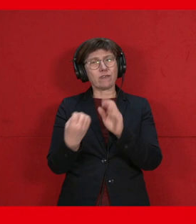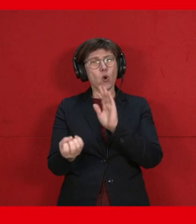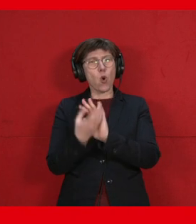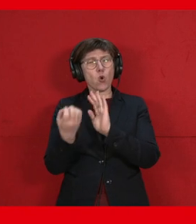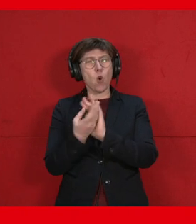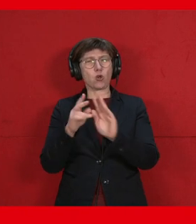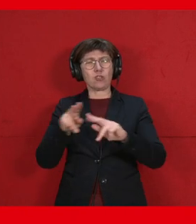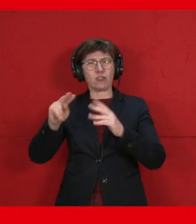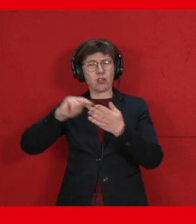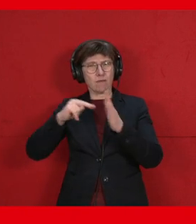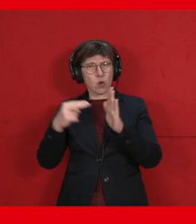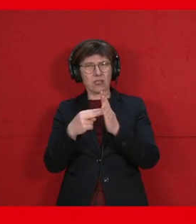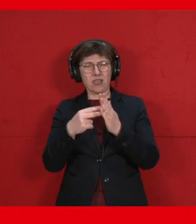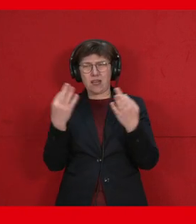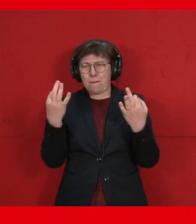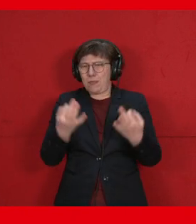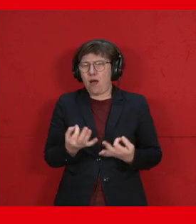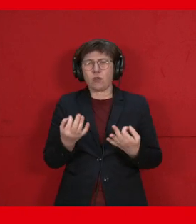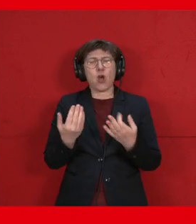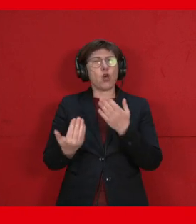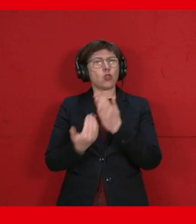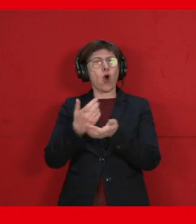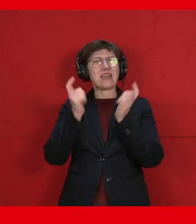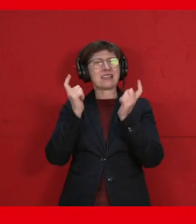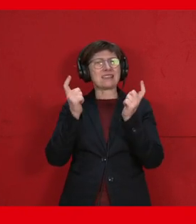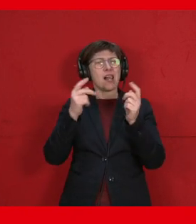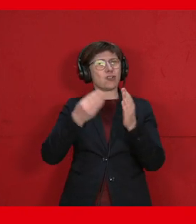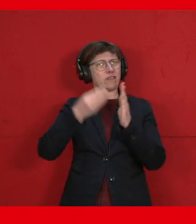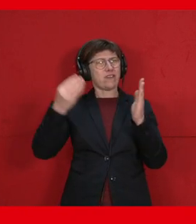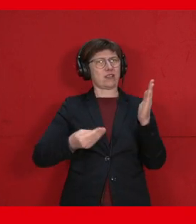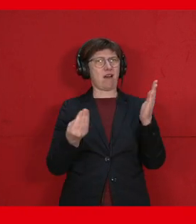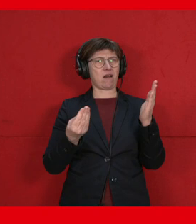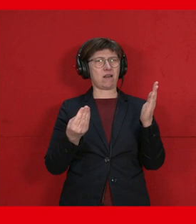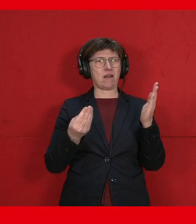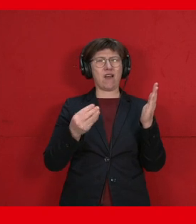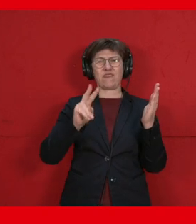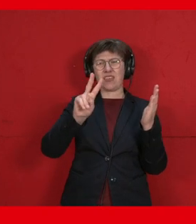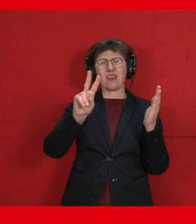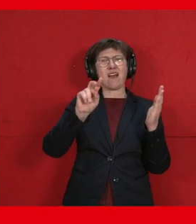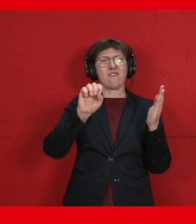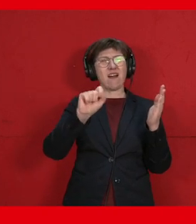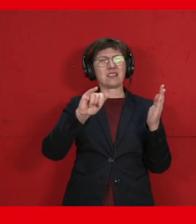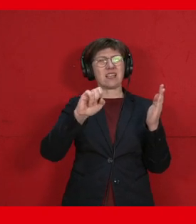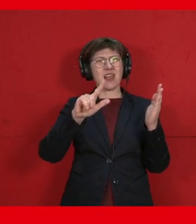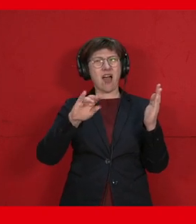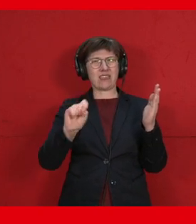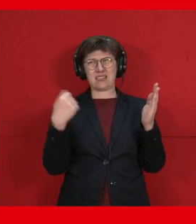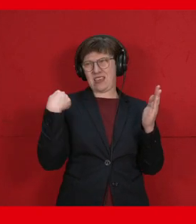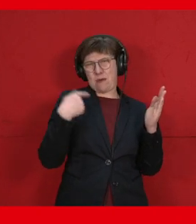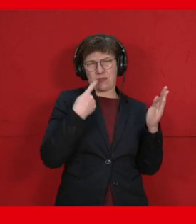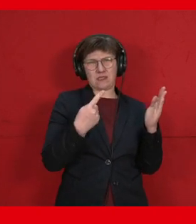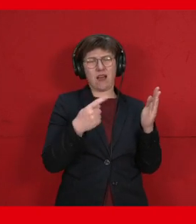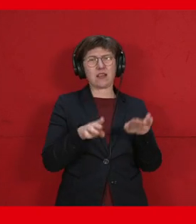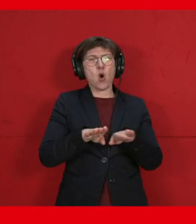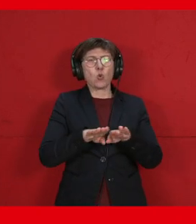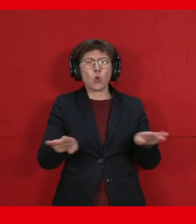ökologischer Wirtschaftspolitik brauchen, so eine Art neuen Gesellschaftsvertrag. Michael Vassiliadis hat es gerade angesprochen, die